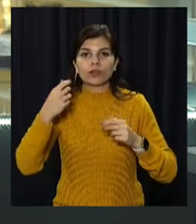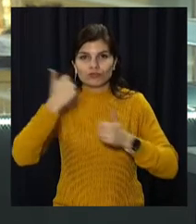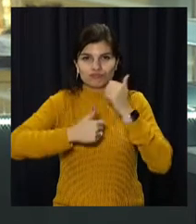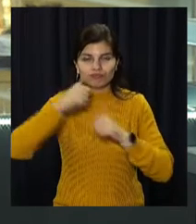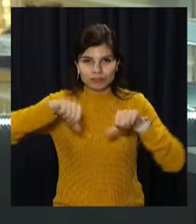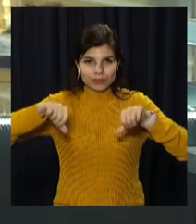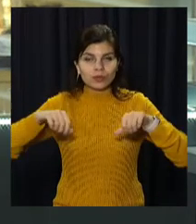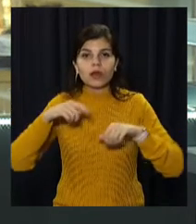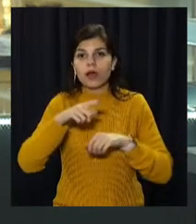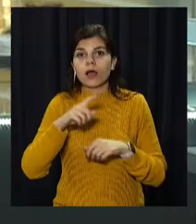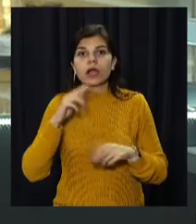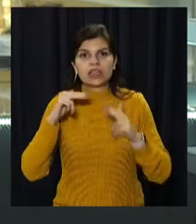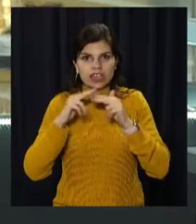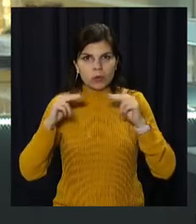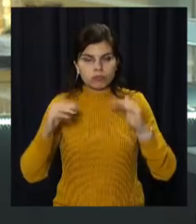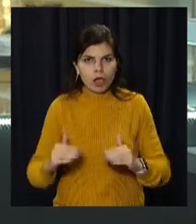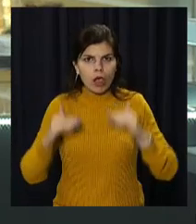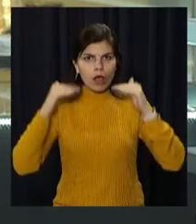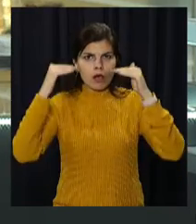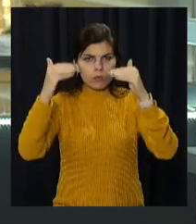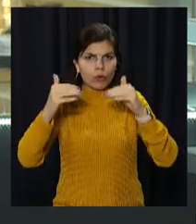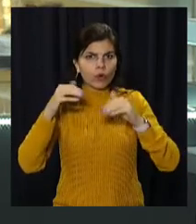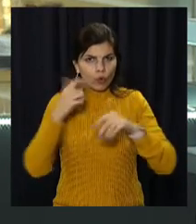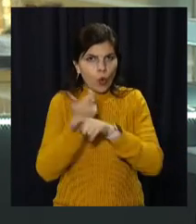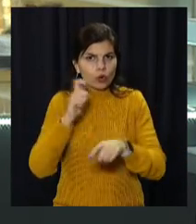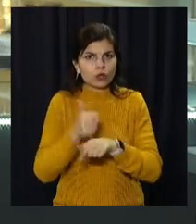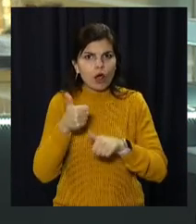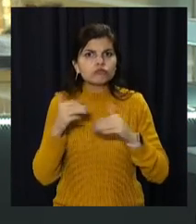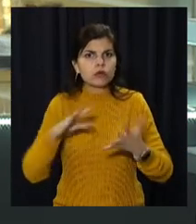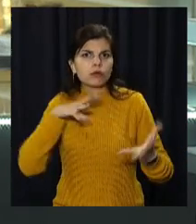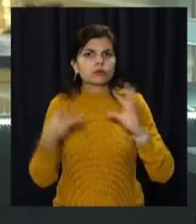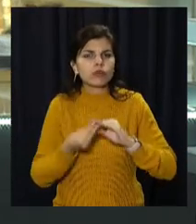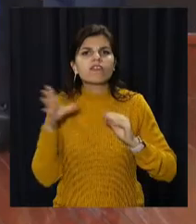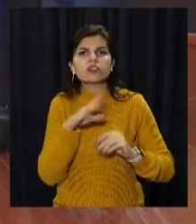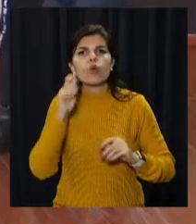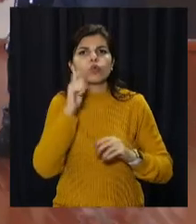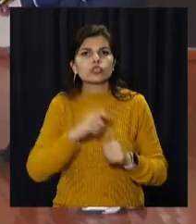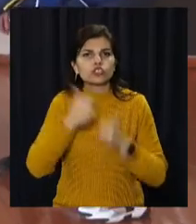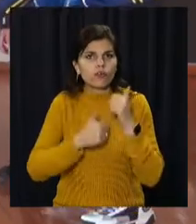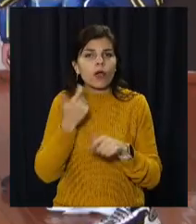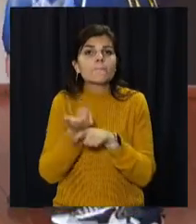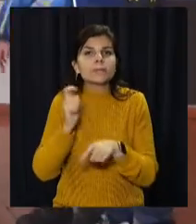в командному заліку всеукраїнських змагань. Більше знає наш В'ячеслав Куліш.